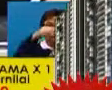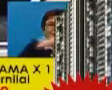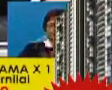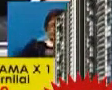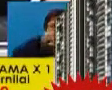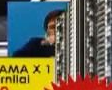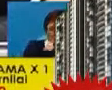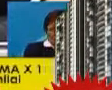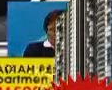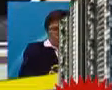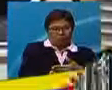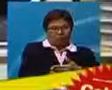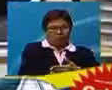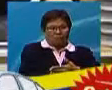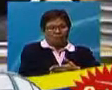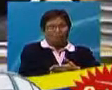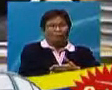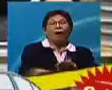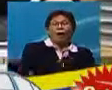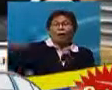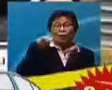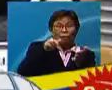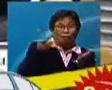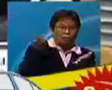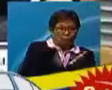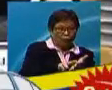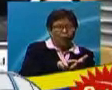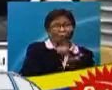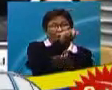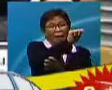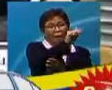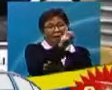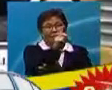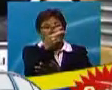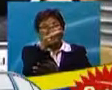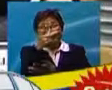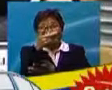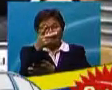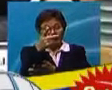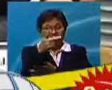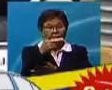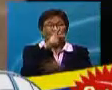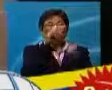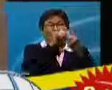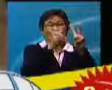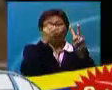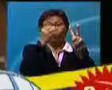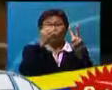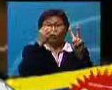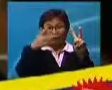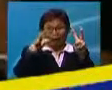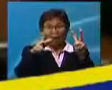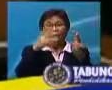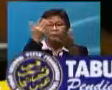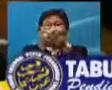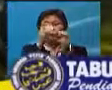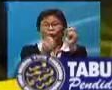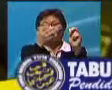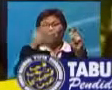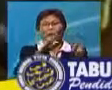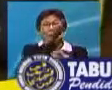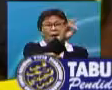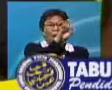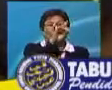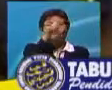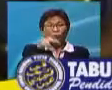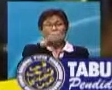didalangi kempen menurut rekod agensi anti dadah kebangsaan AADK 2013 hingga 2015,